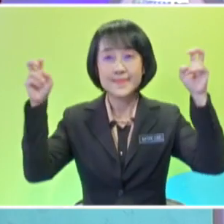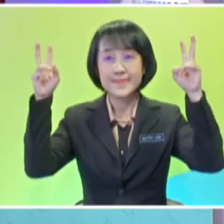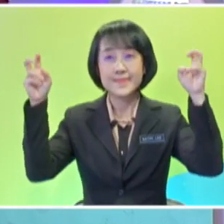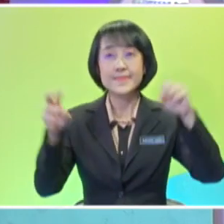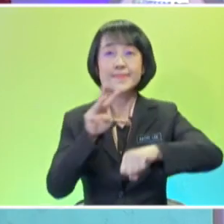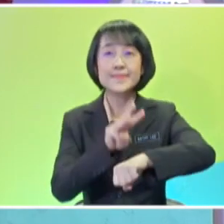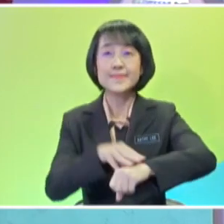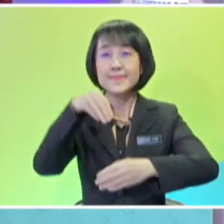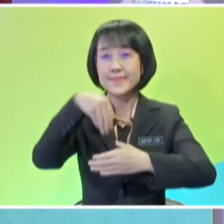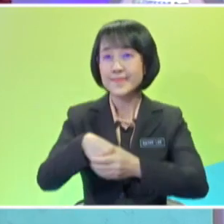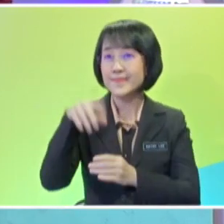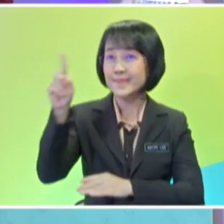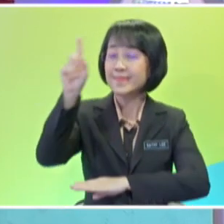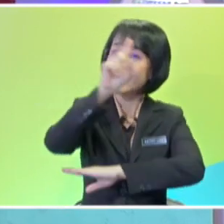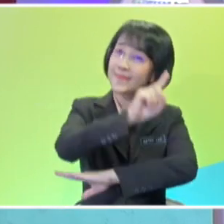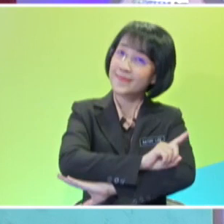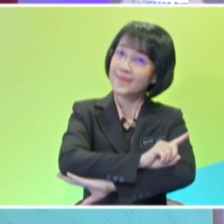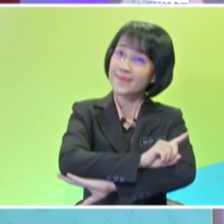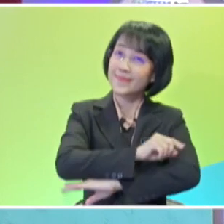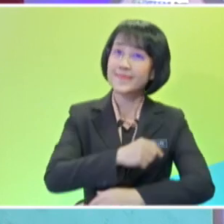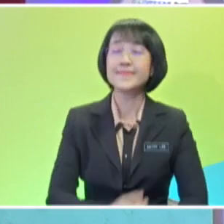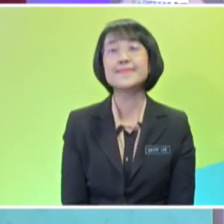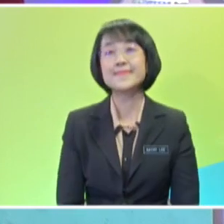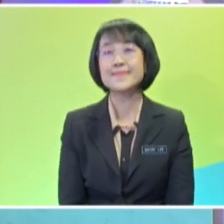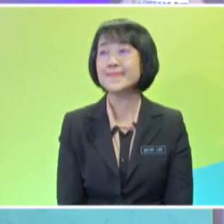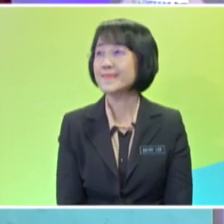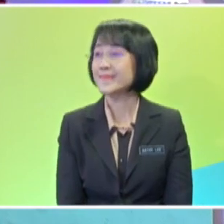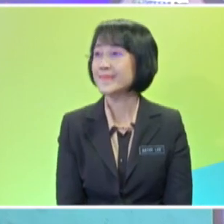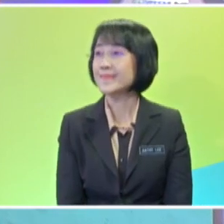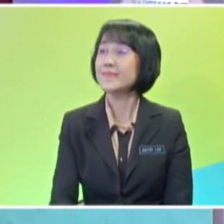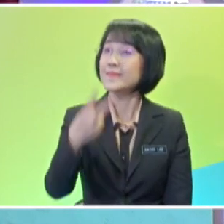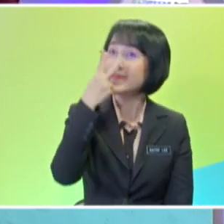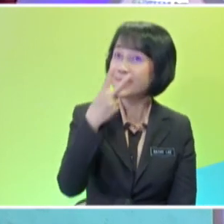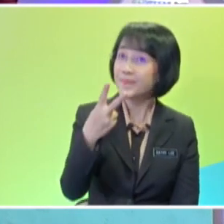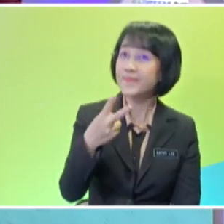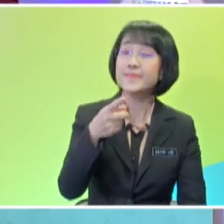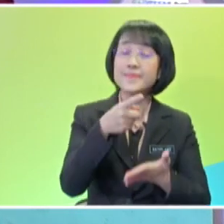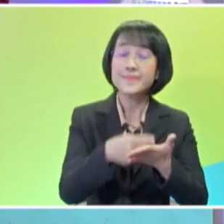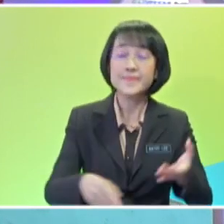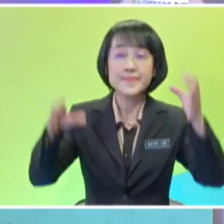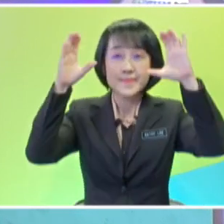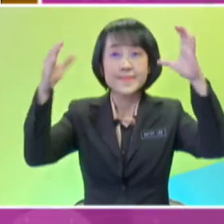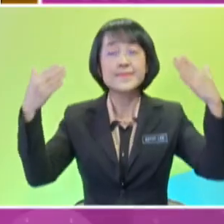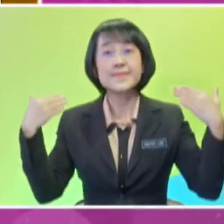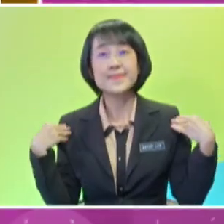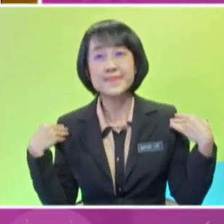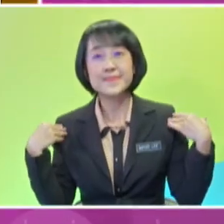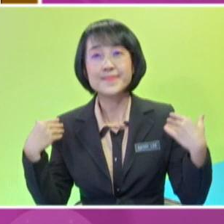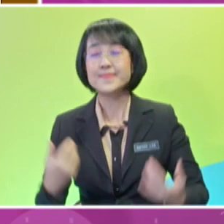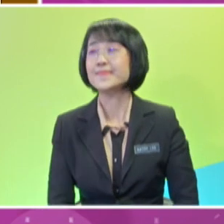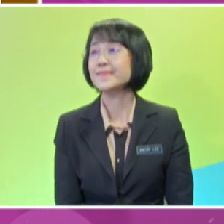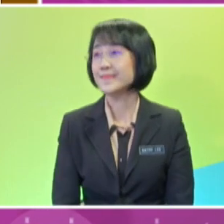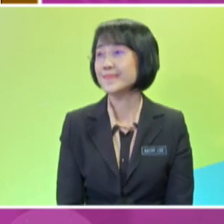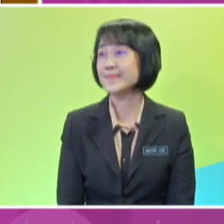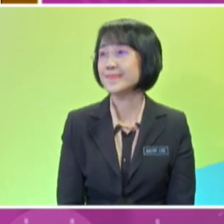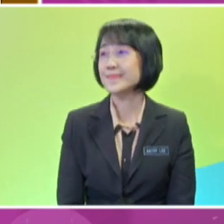sehari Oke coba tengok apa yang cewek nah